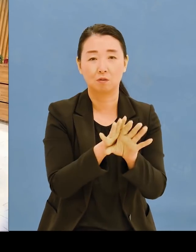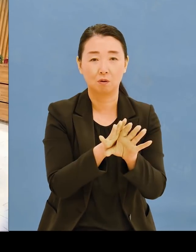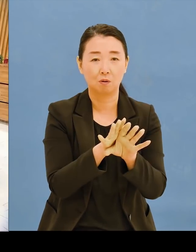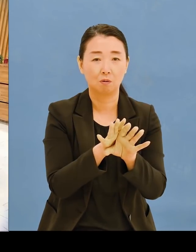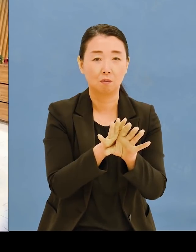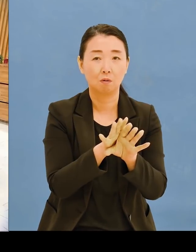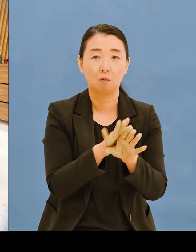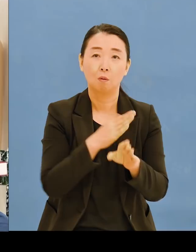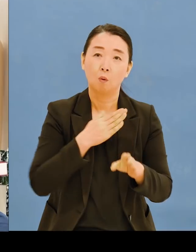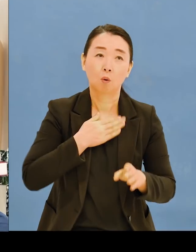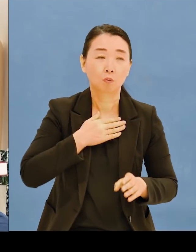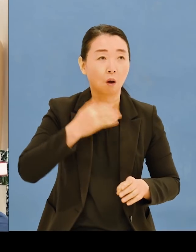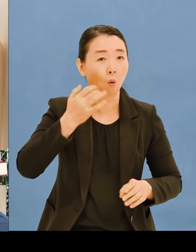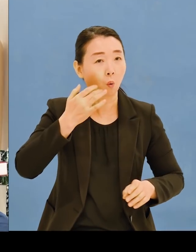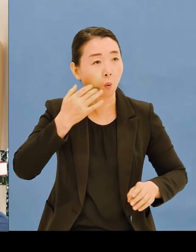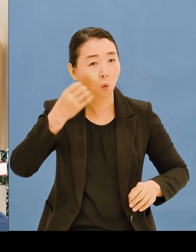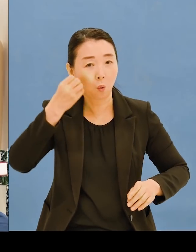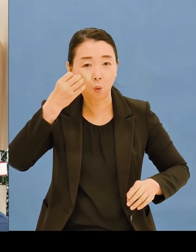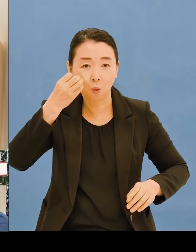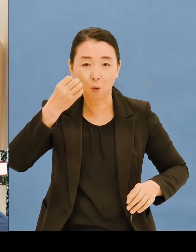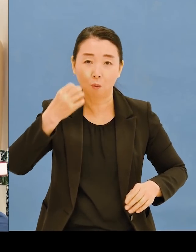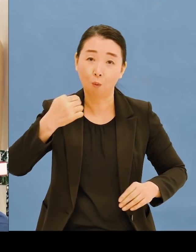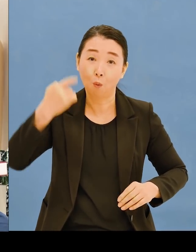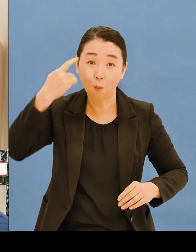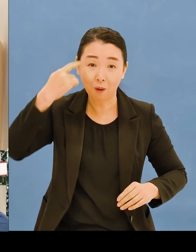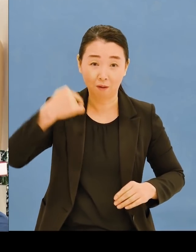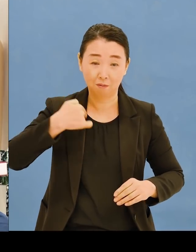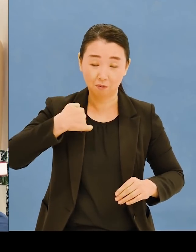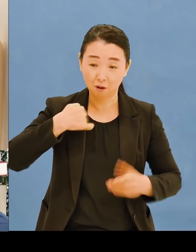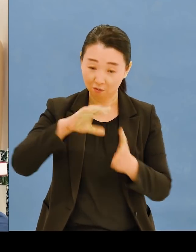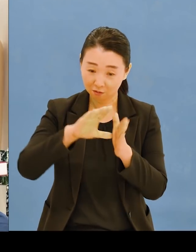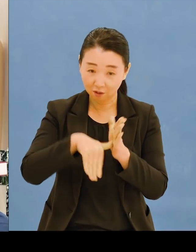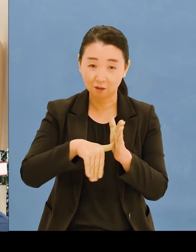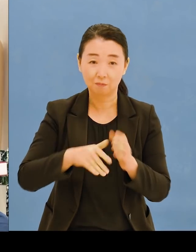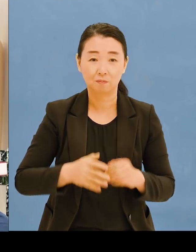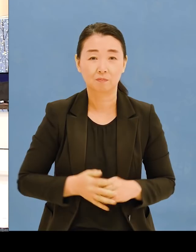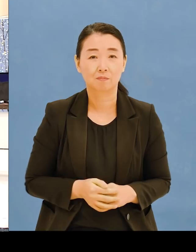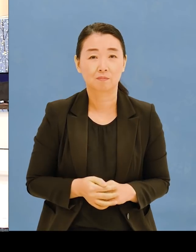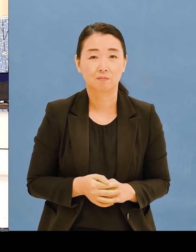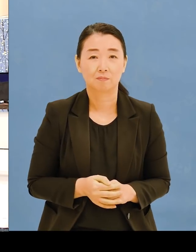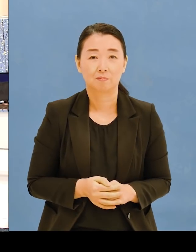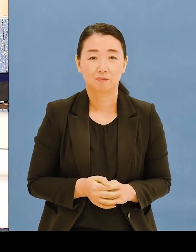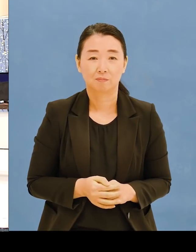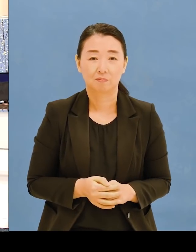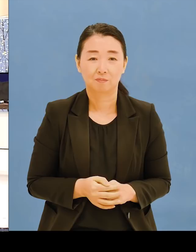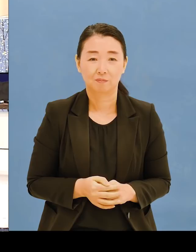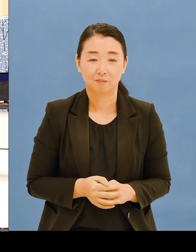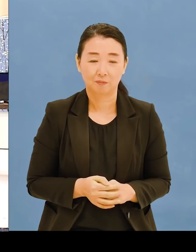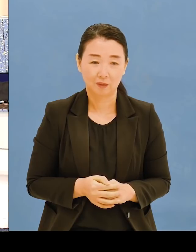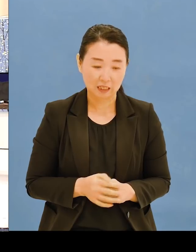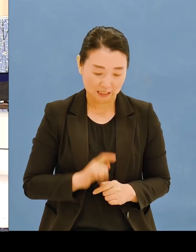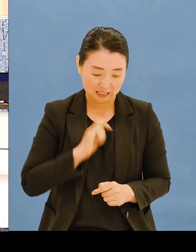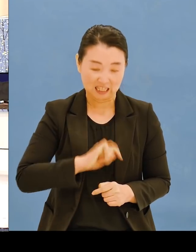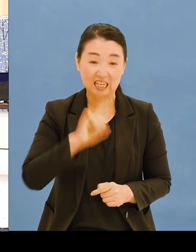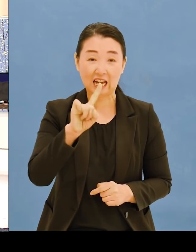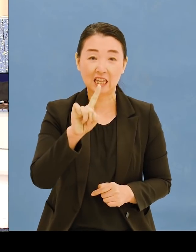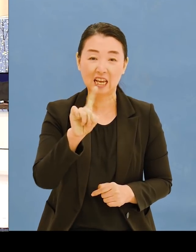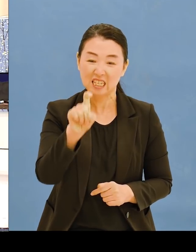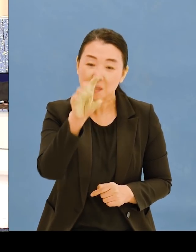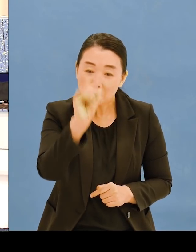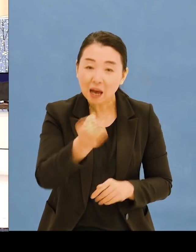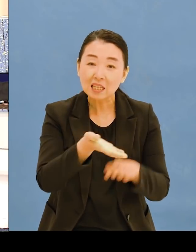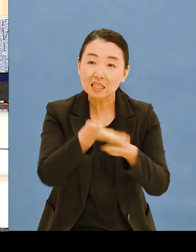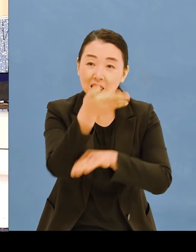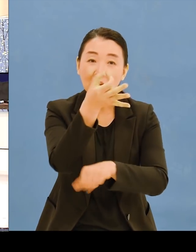그러니까 이건 저도 너무 신기해요. 네. 그러니까 제가 정말 그때 당시에 정말 뭐 티 하나에 막 10몇만 원 하는